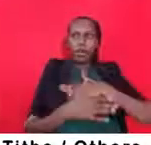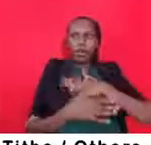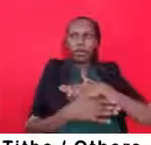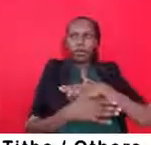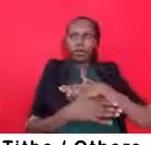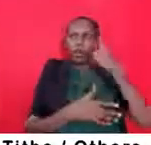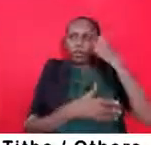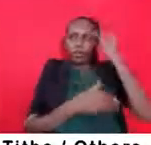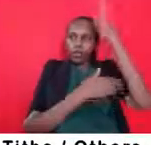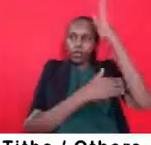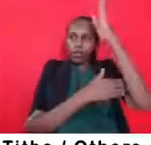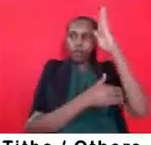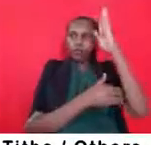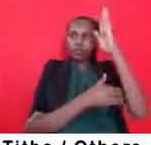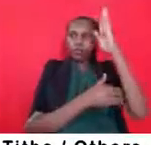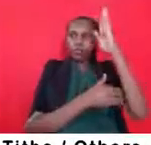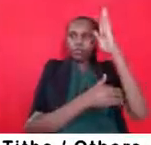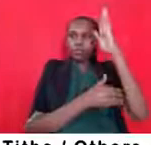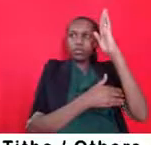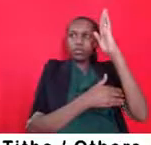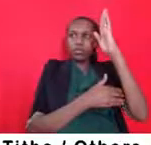kwa maana